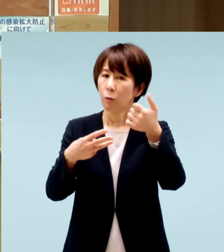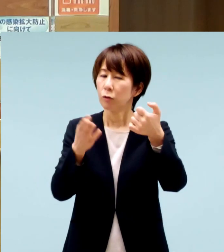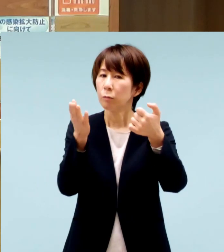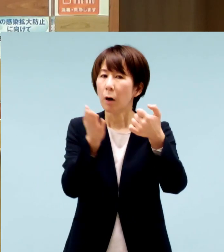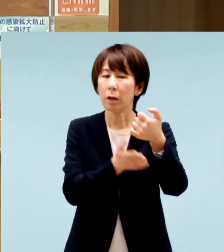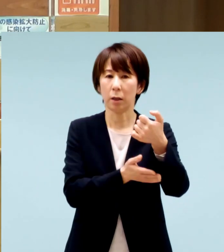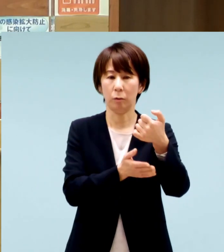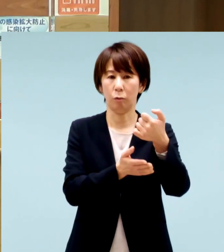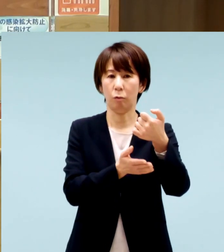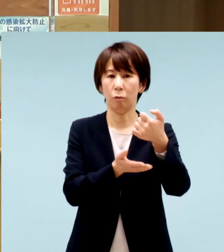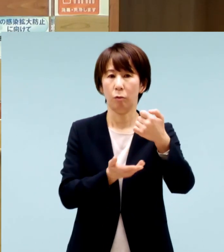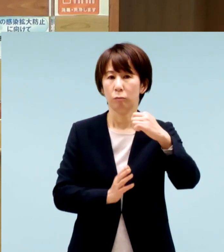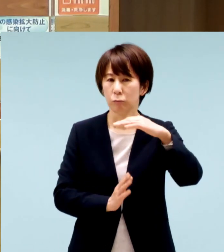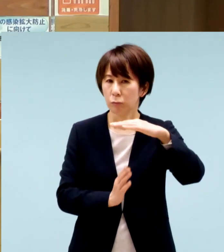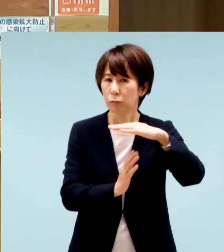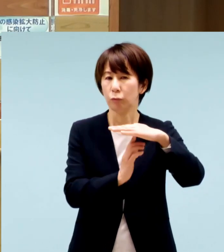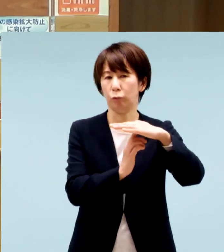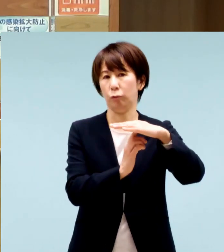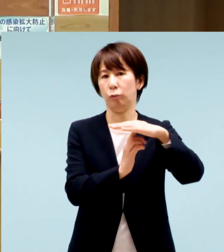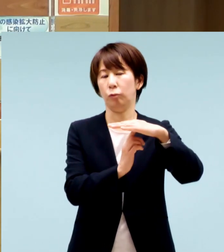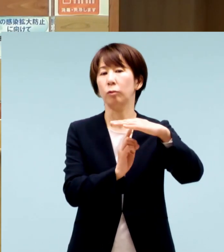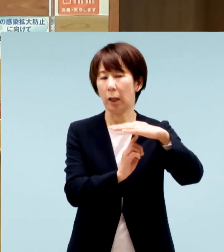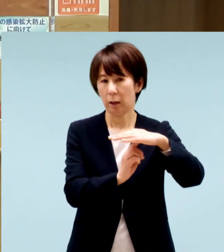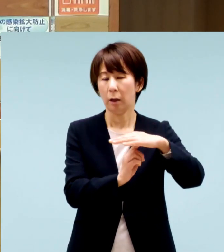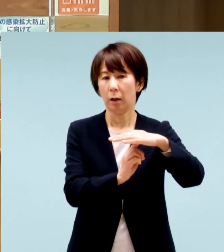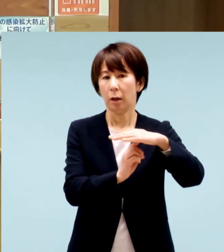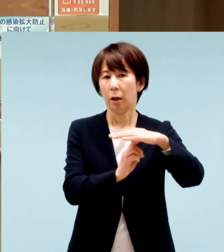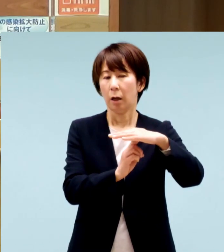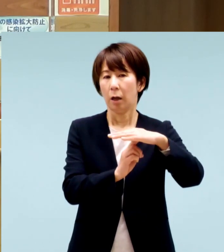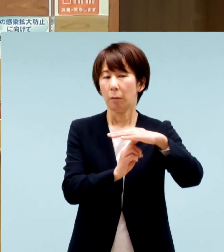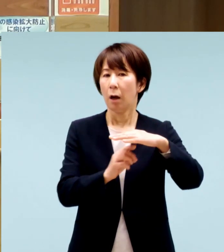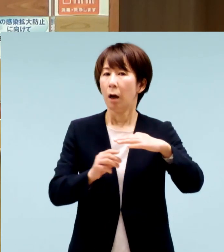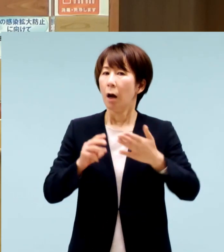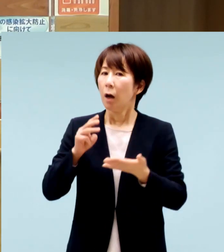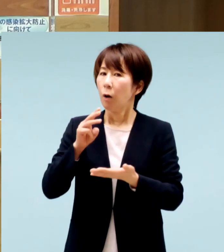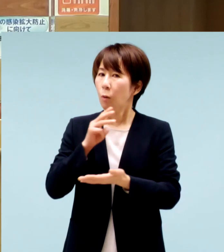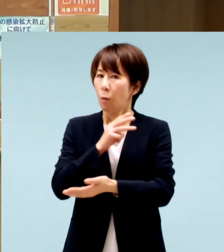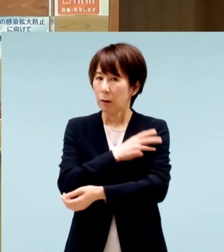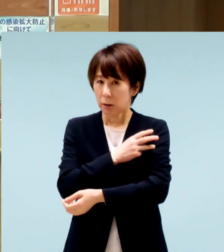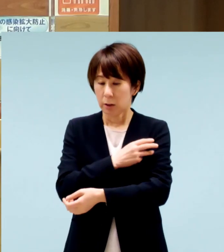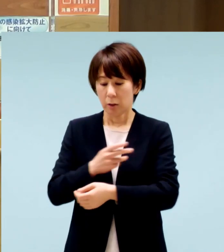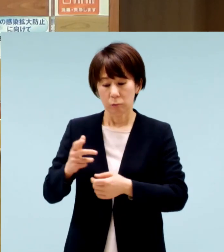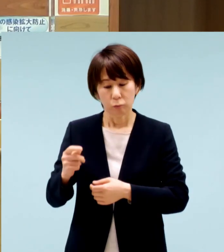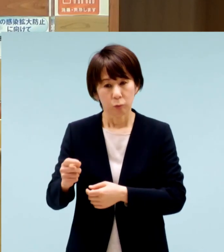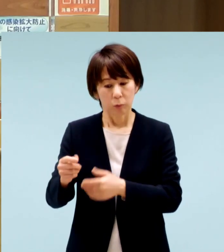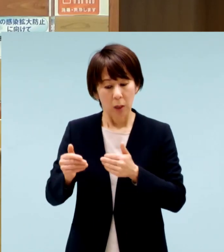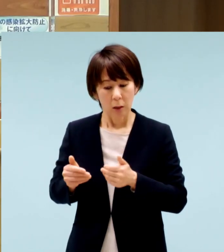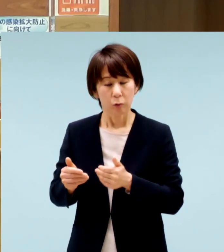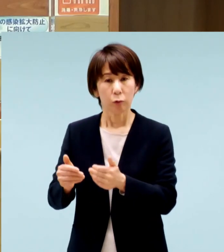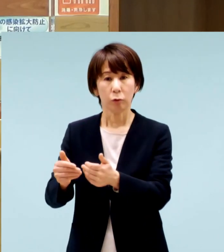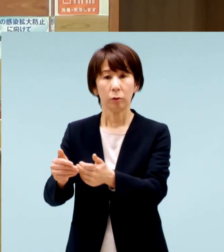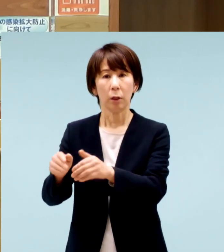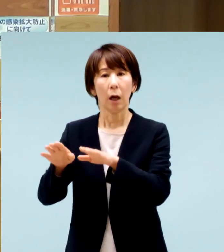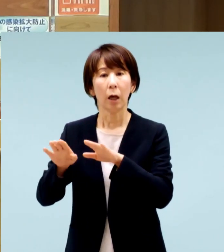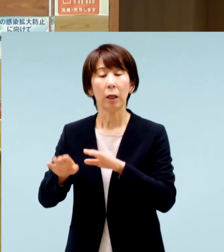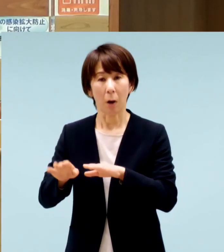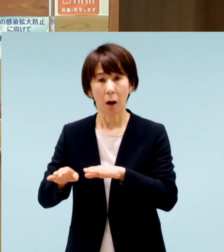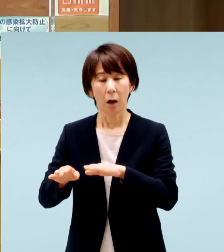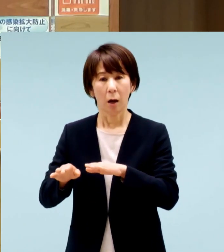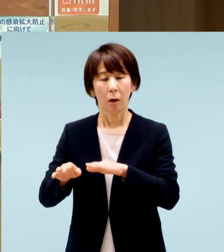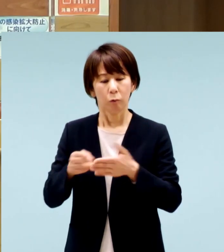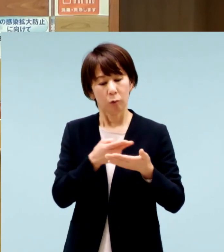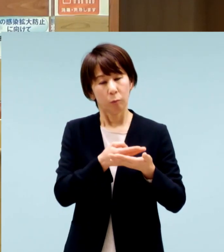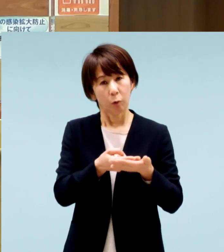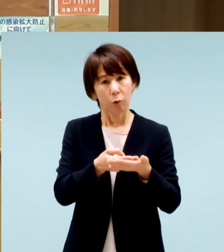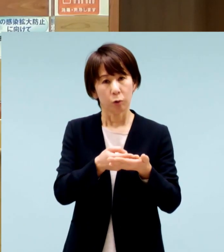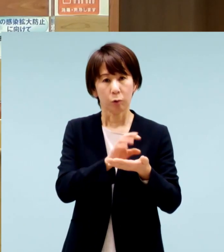ワクチン接種がここまで進んでいて、病床の利用率が 50% に達してるってかな